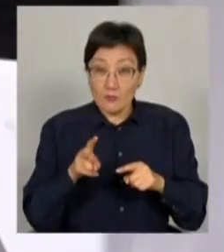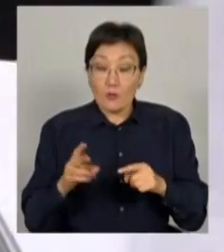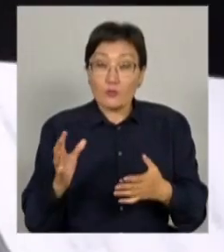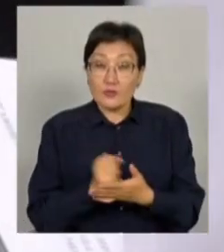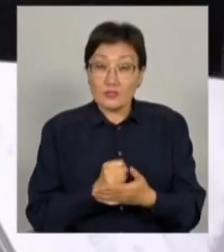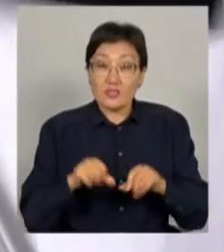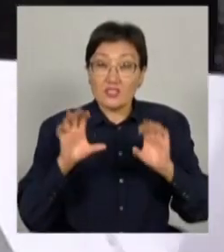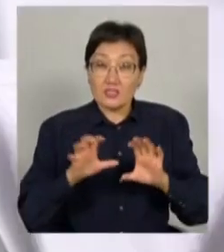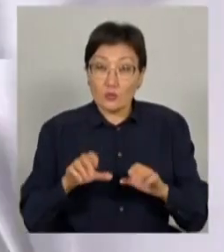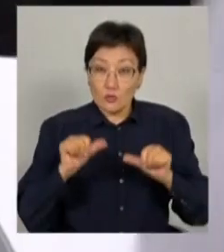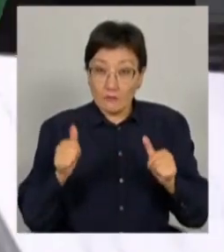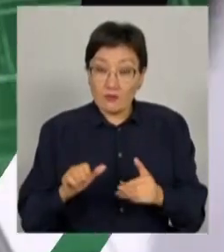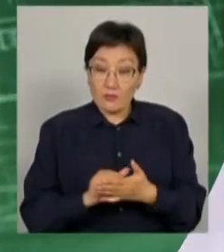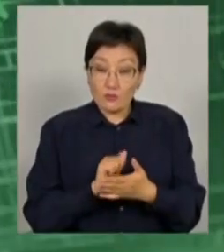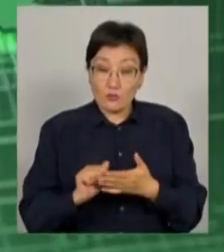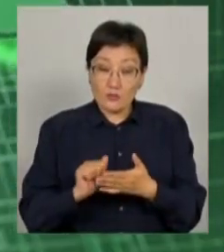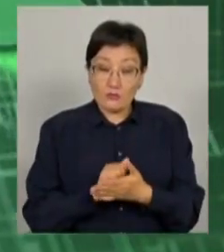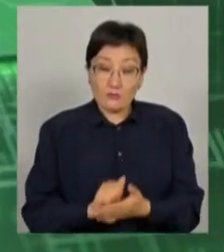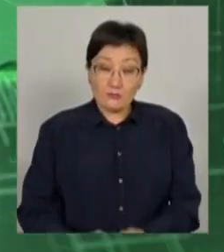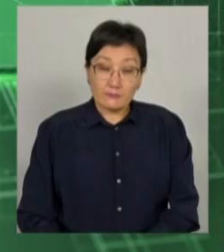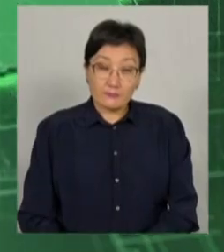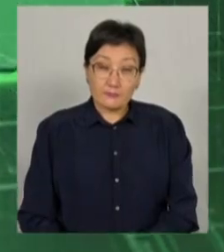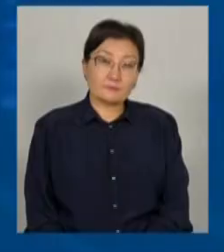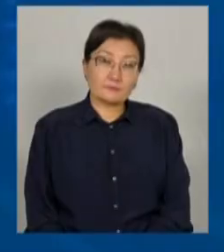незаконно оформлять документы?